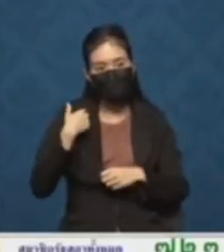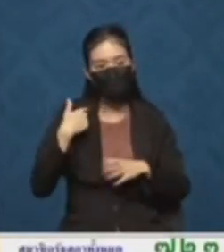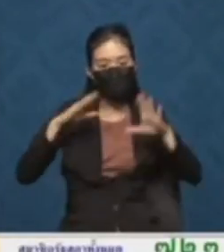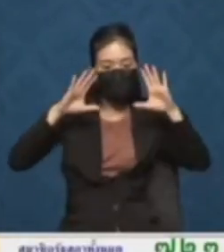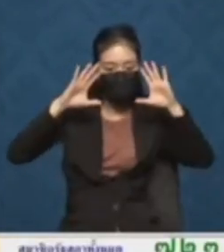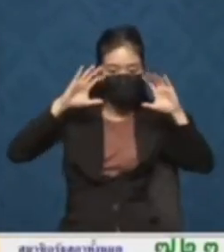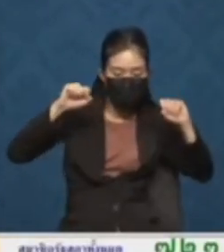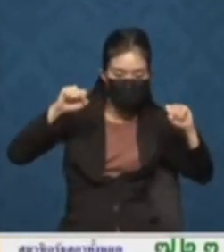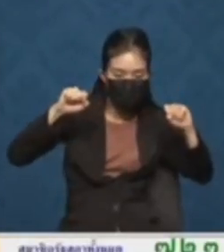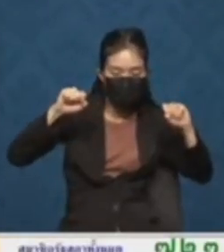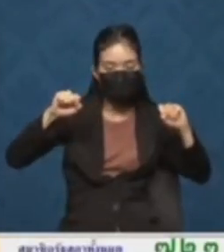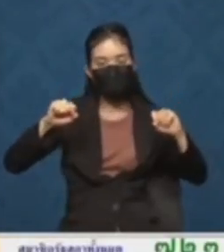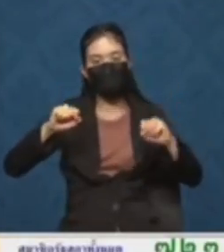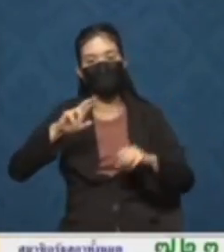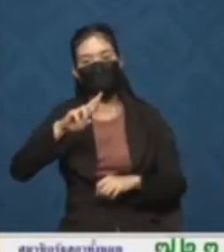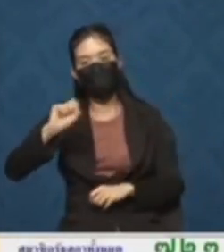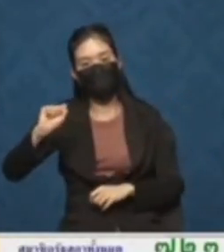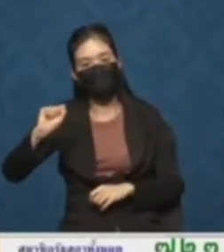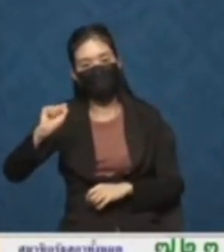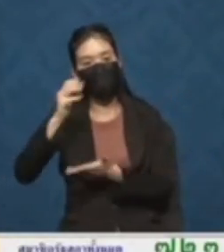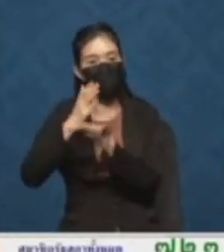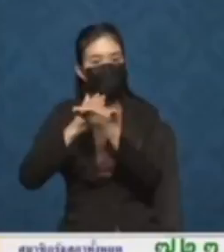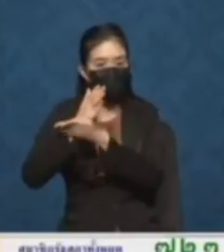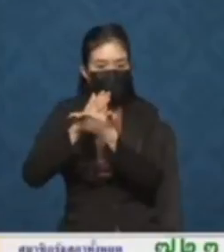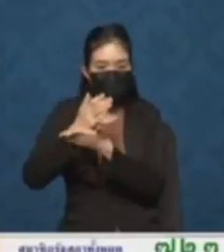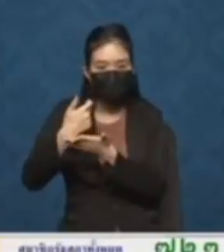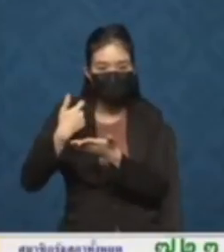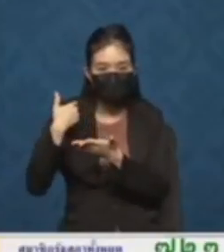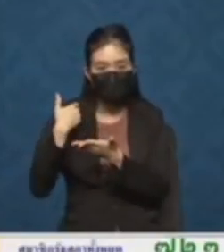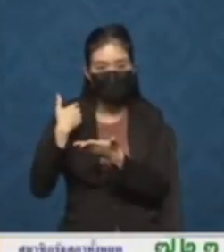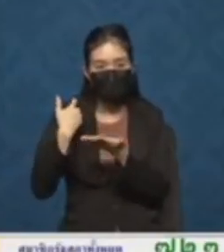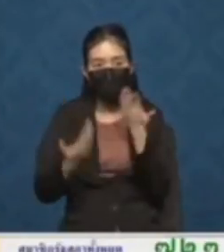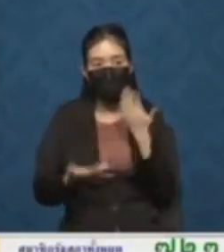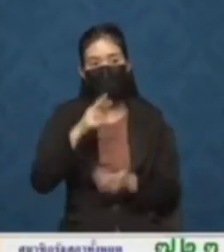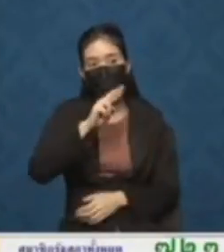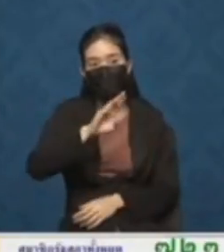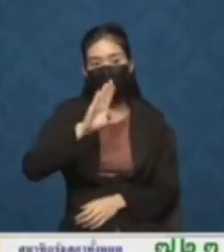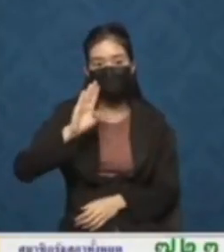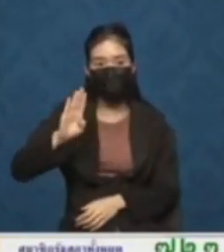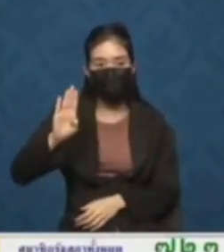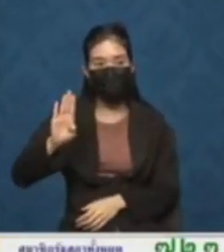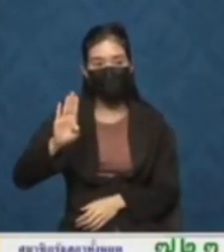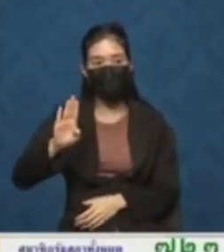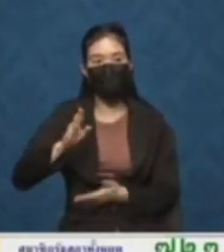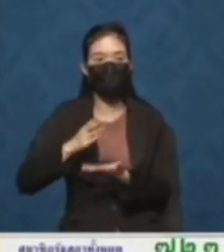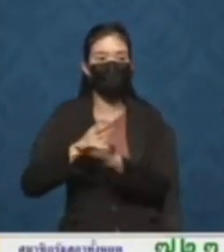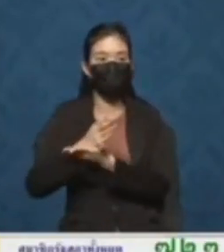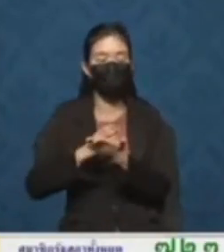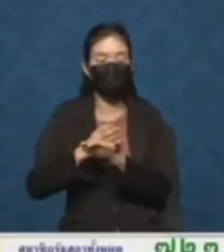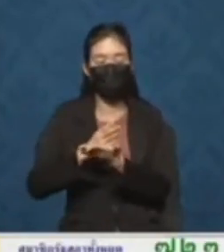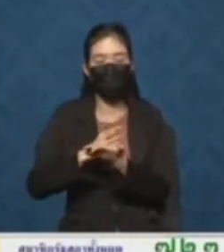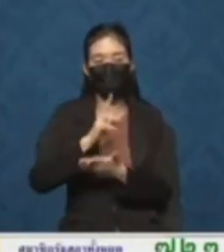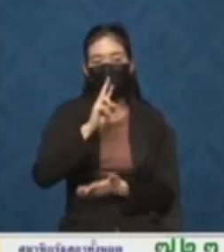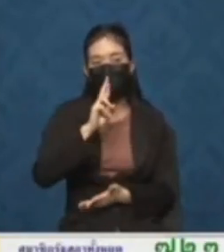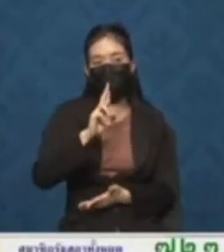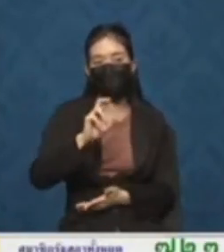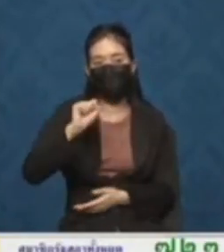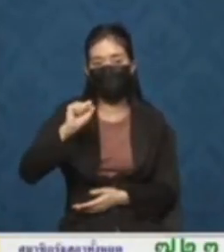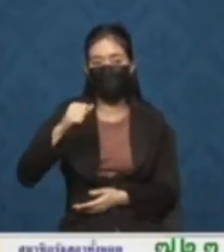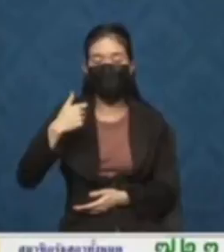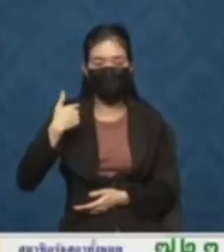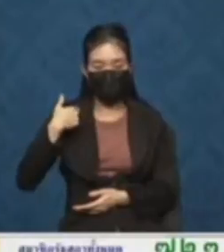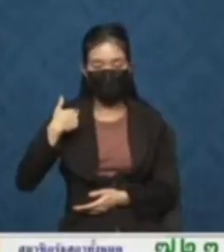ดีหลายประเทศแน่นอนเป็นระบบรัฐสภานะครับแล้วก็ที่ท่านยกตัวอย่างก็รว